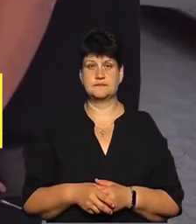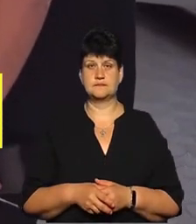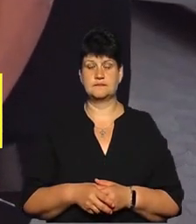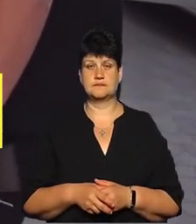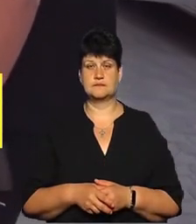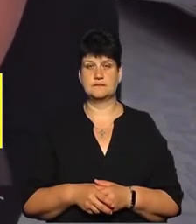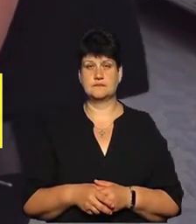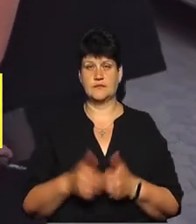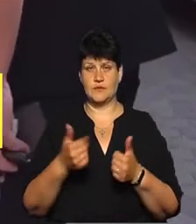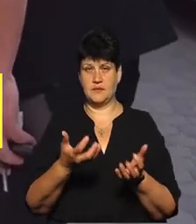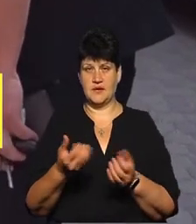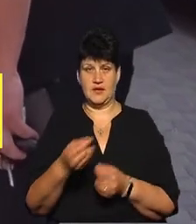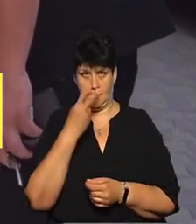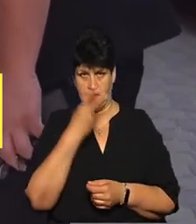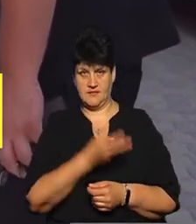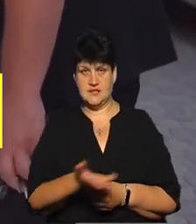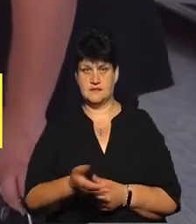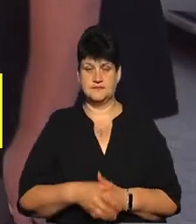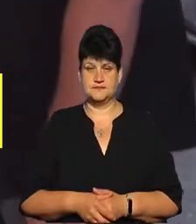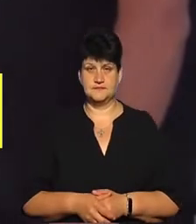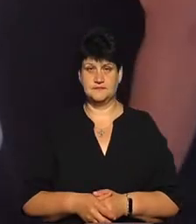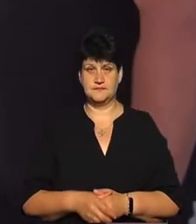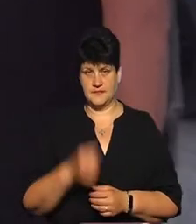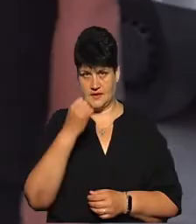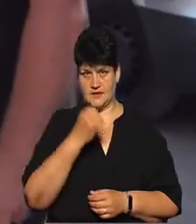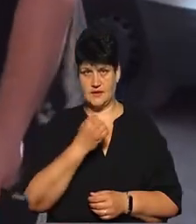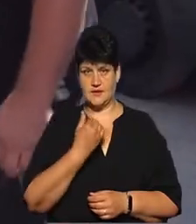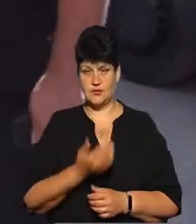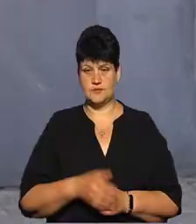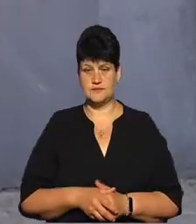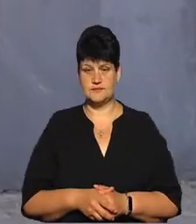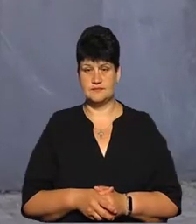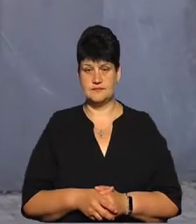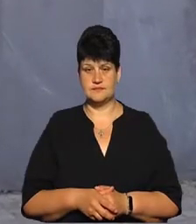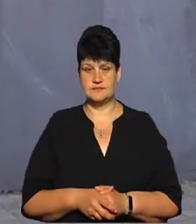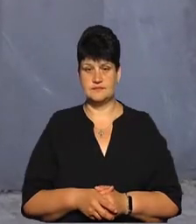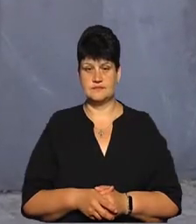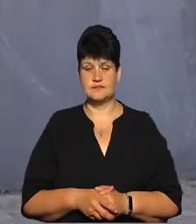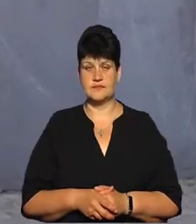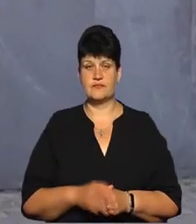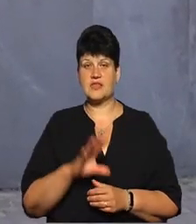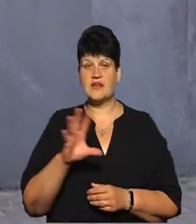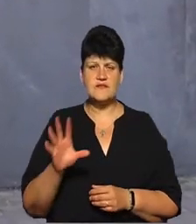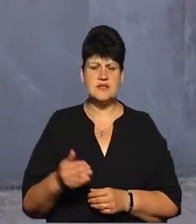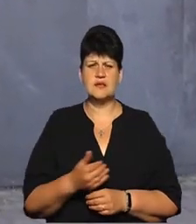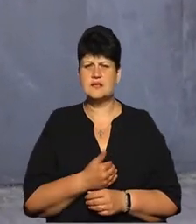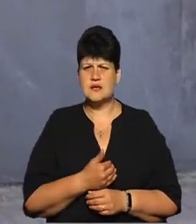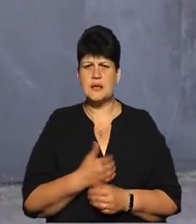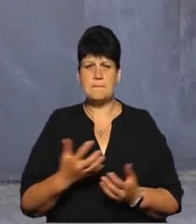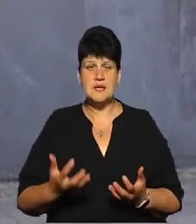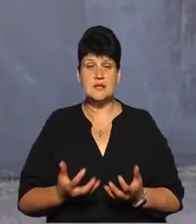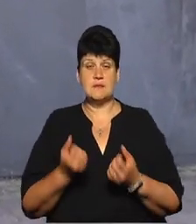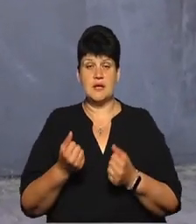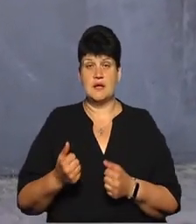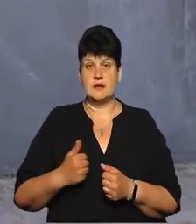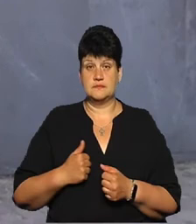Добре, беріть, який на вас дивиться. Все, дякую. Не треба. Добре. Всі ініціативи, які пов'язані з підтримкою Збройних сил